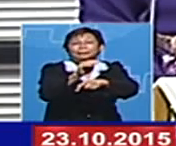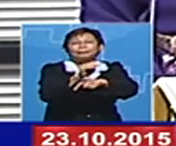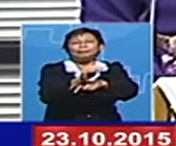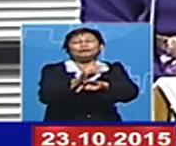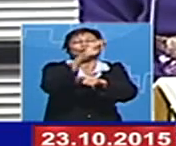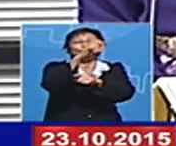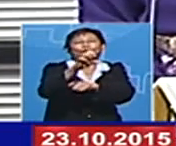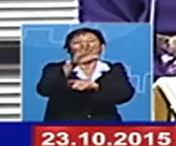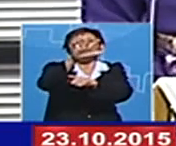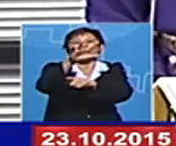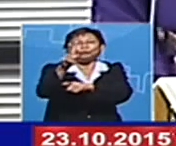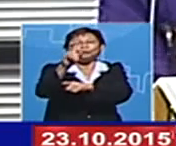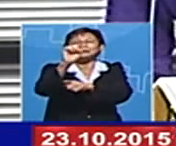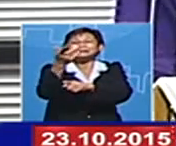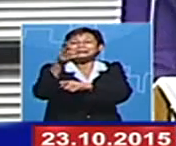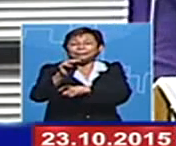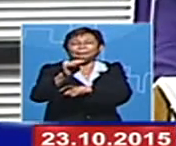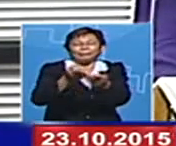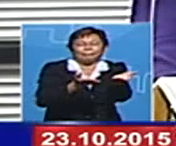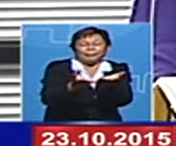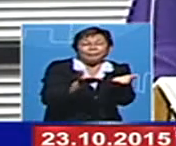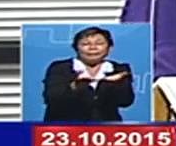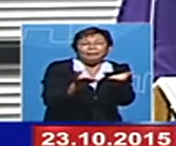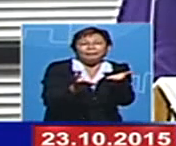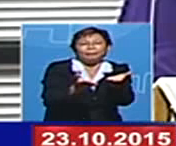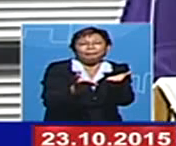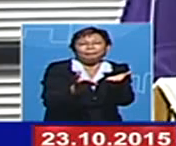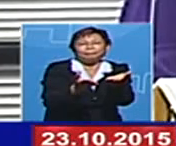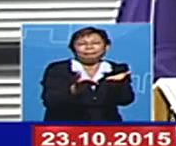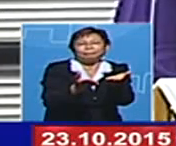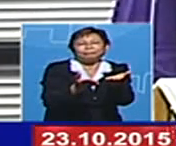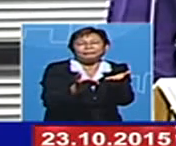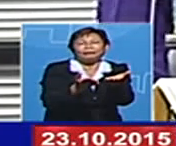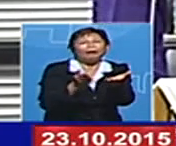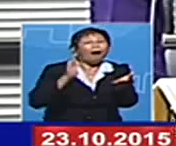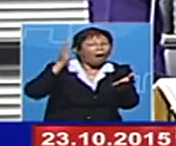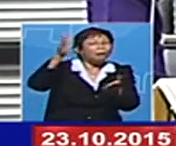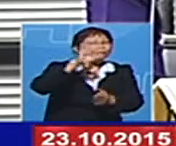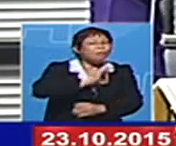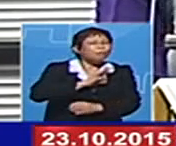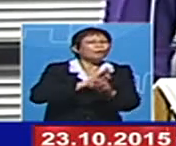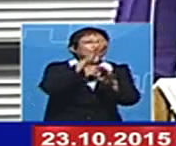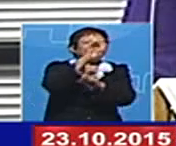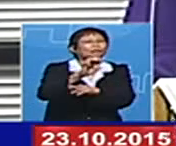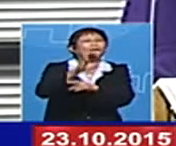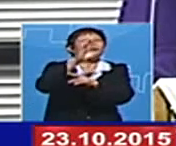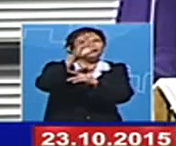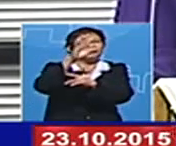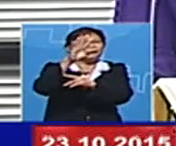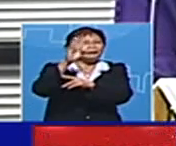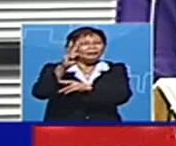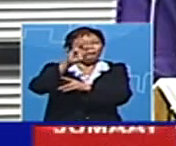sebanyak 252 skim perkhidmatan yang akan memanfaatkan 406000 penjawat